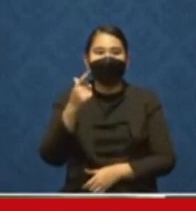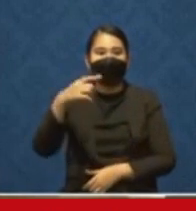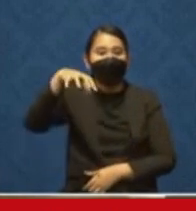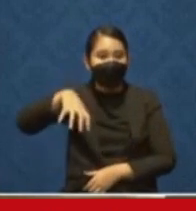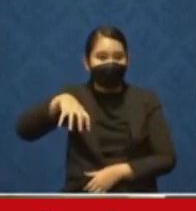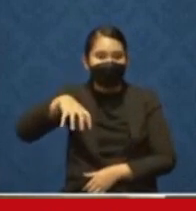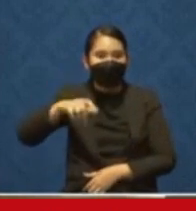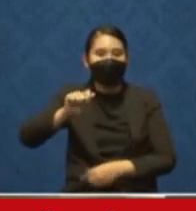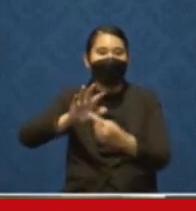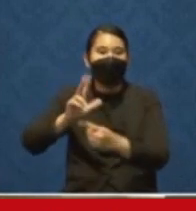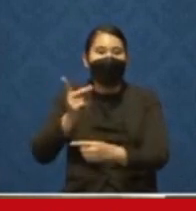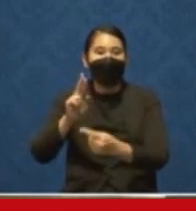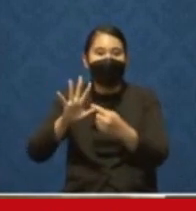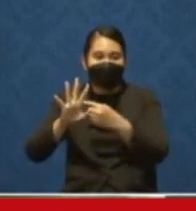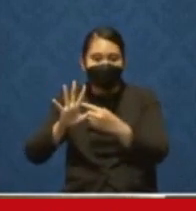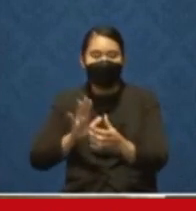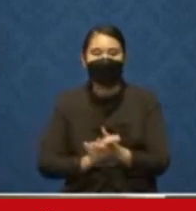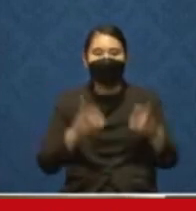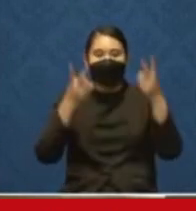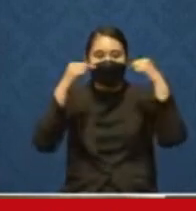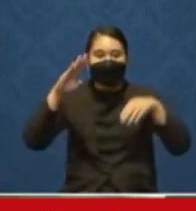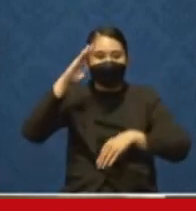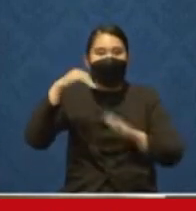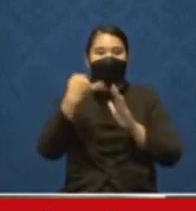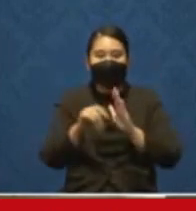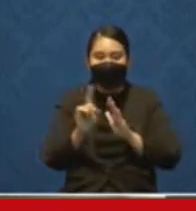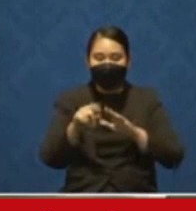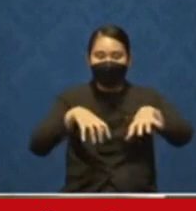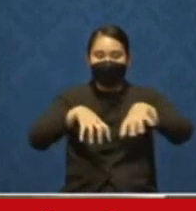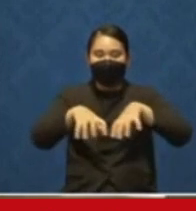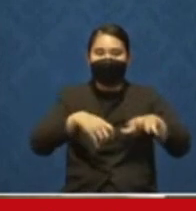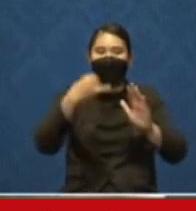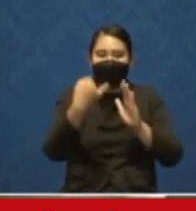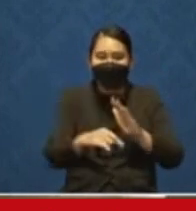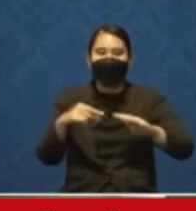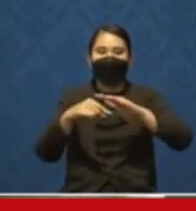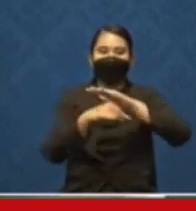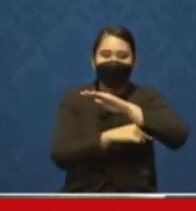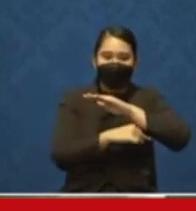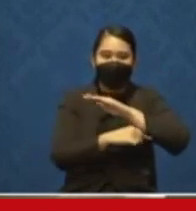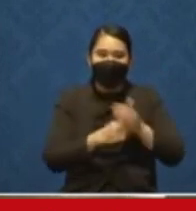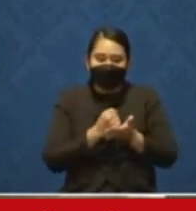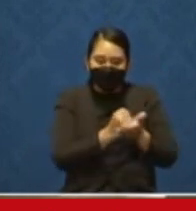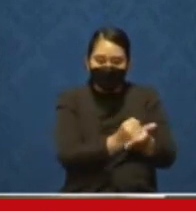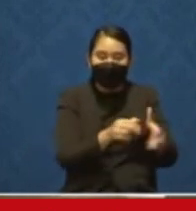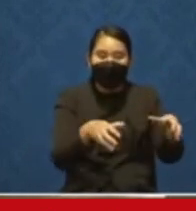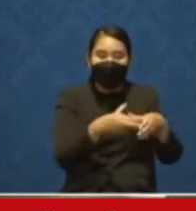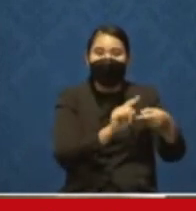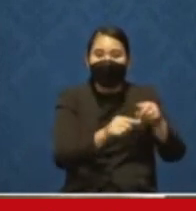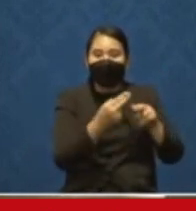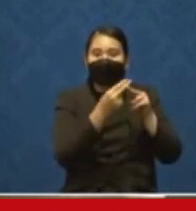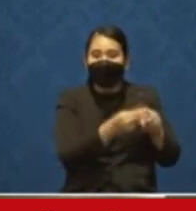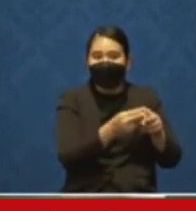ใจและจงใจไม่ใช่ประมาทจงใจในการกระทำผิดนี่คือเหมืองทองอัคราวันนั้น